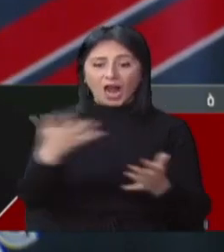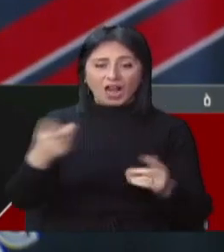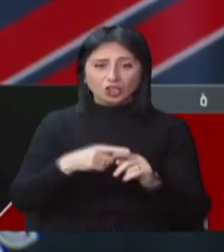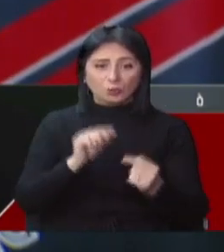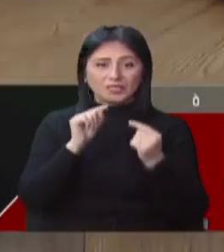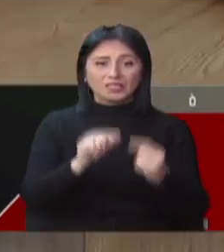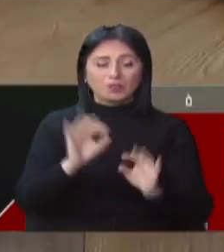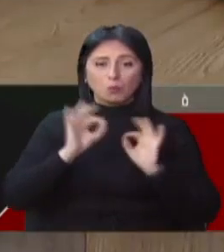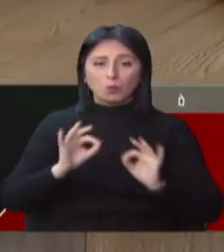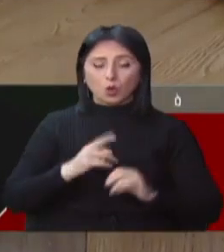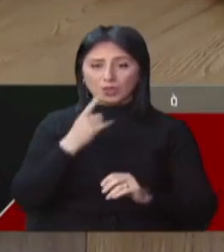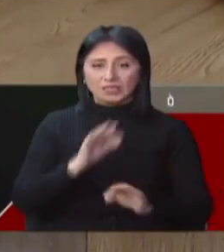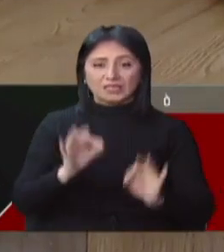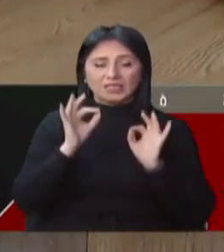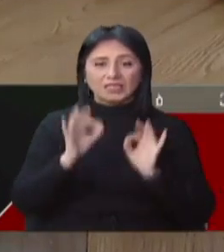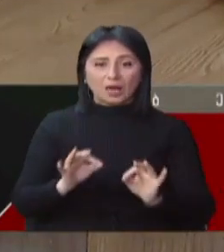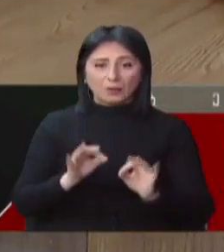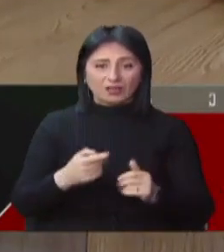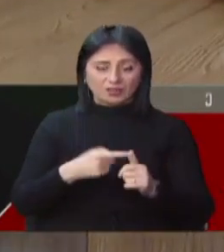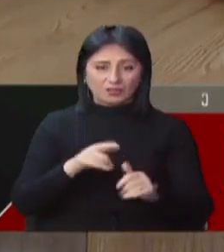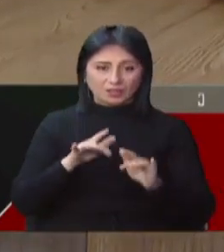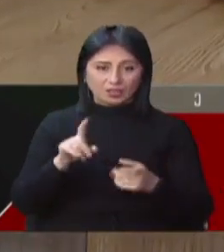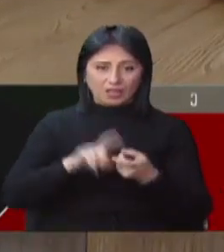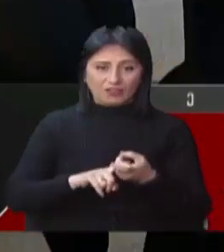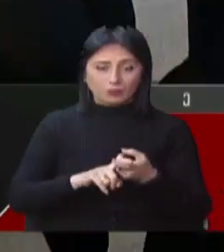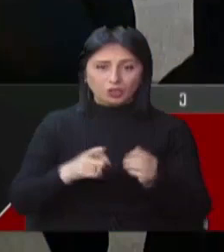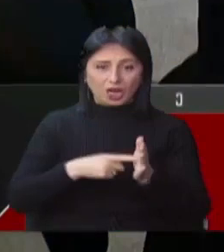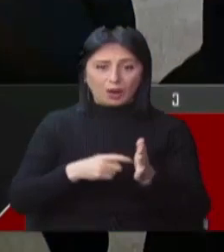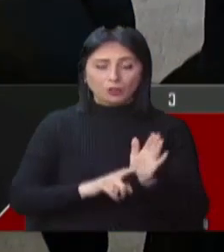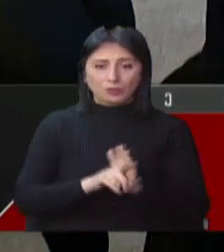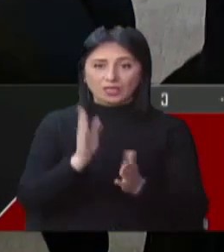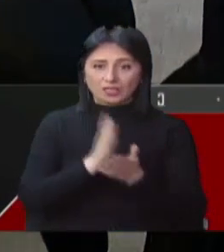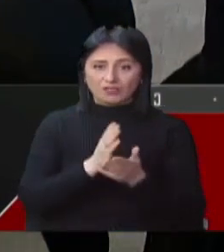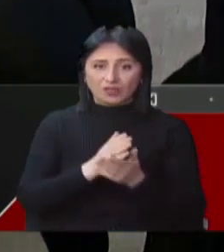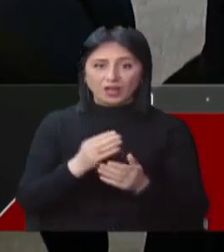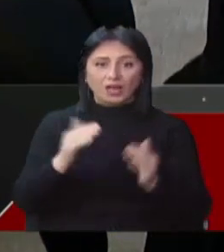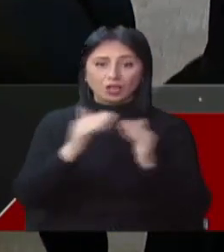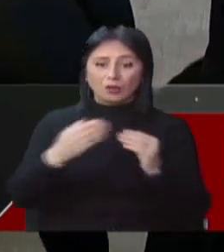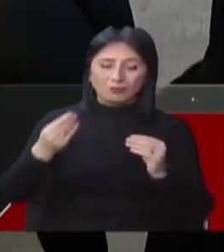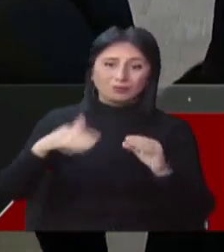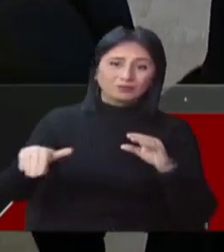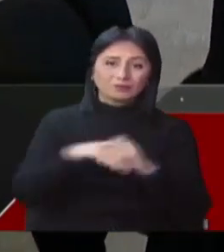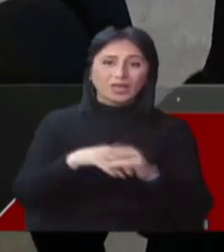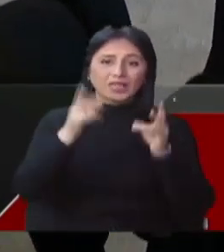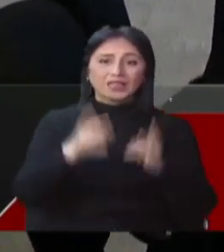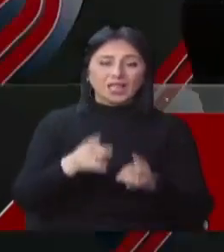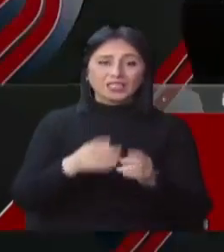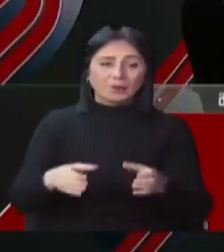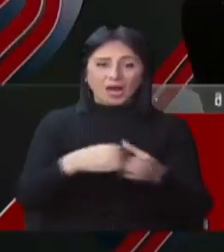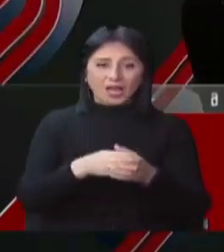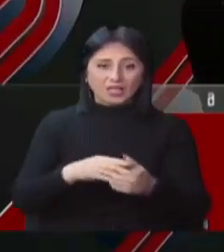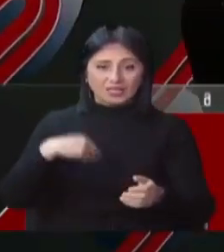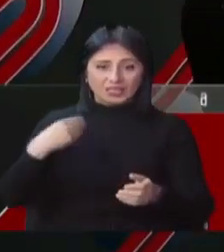mevakhshis tsinaagdeg prokuratura sisxlis samartlis sakmestan dakavshirebit gamozeba daqebuli aqs ipotekita da mevakhsheebisgan dazerebulta